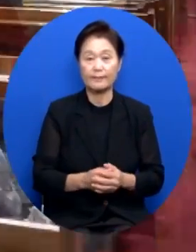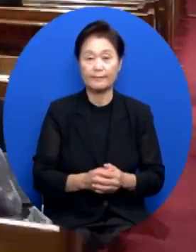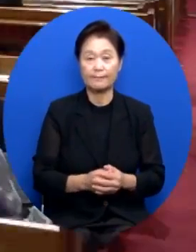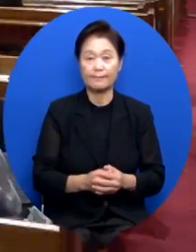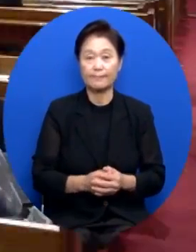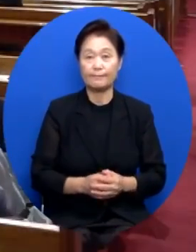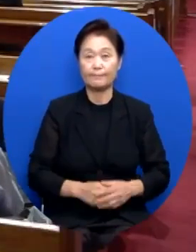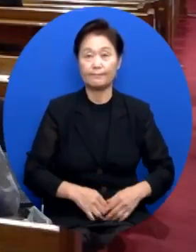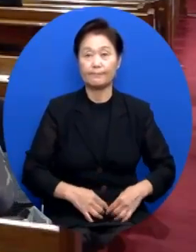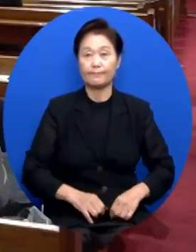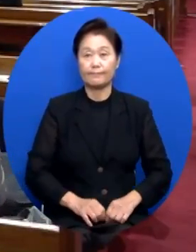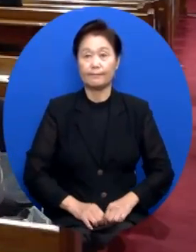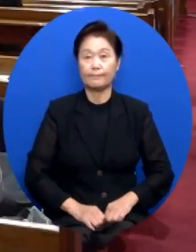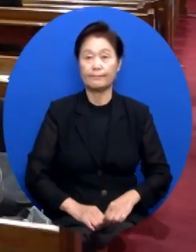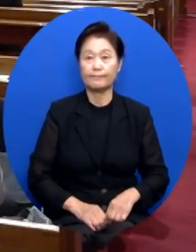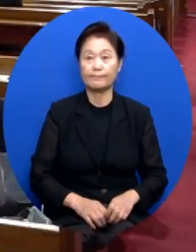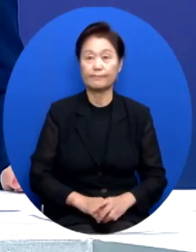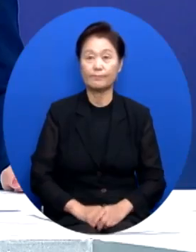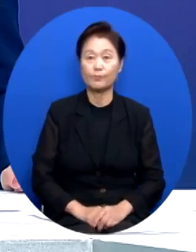뉴스 장현수입니다.